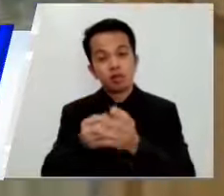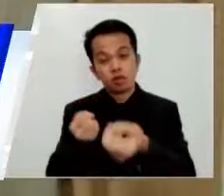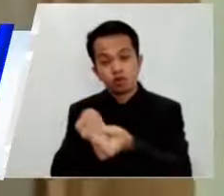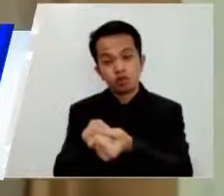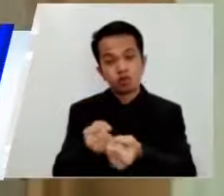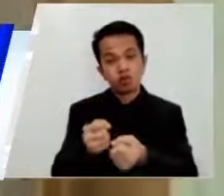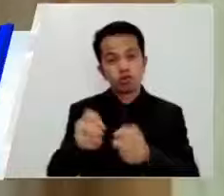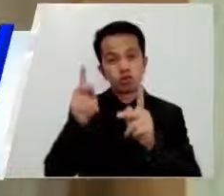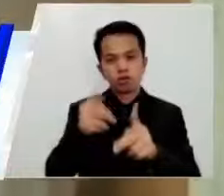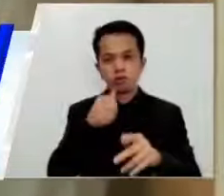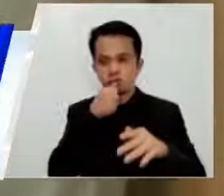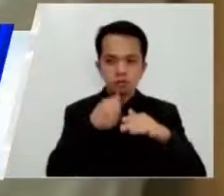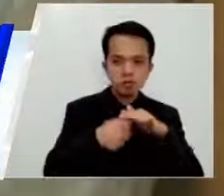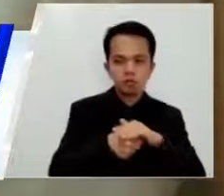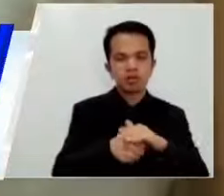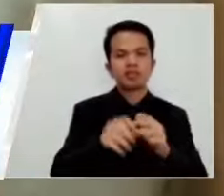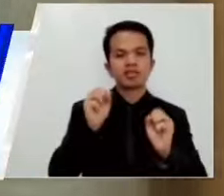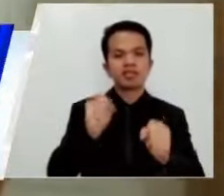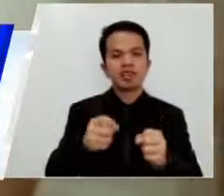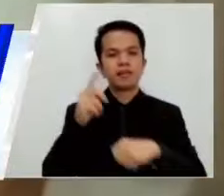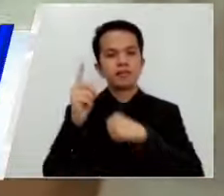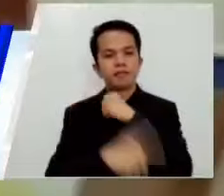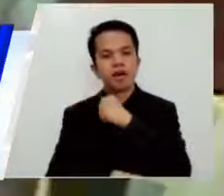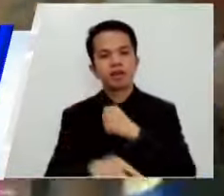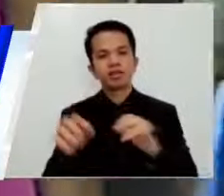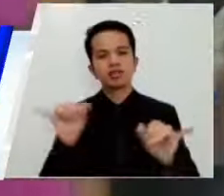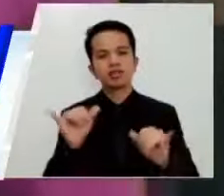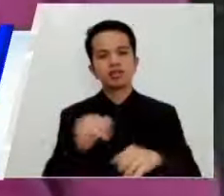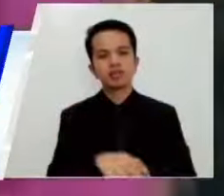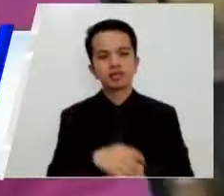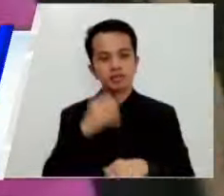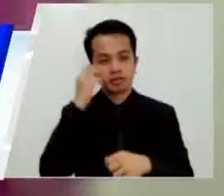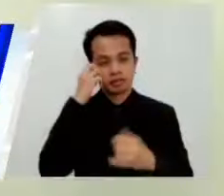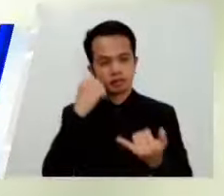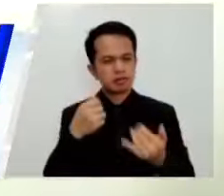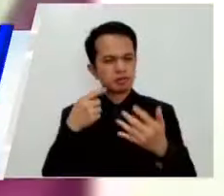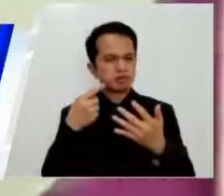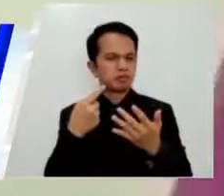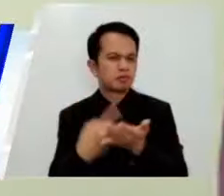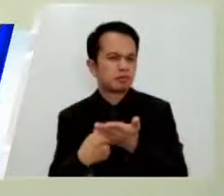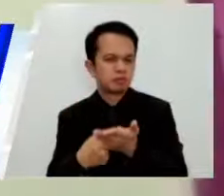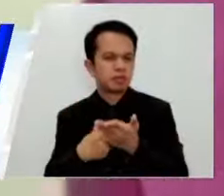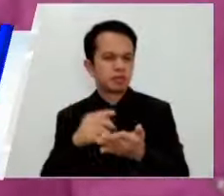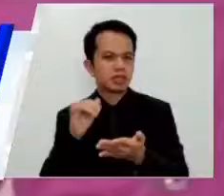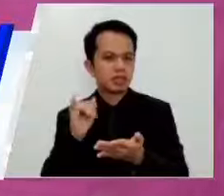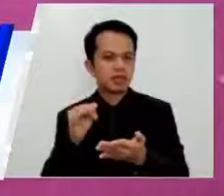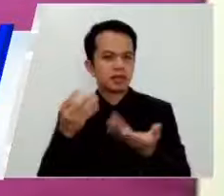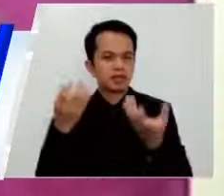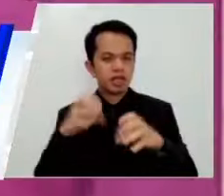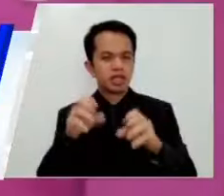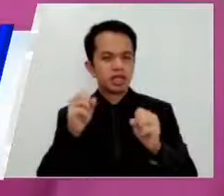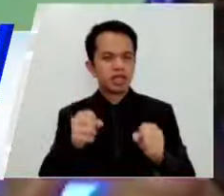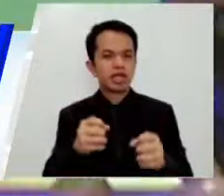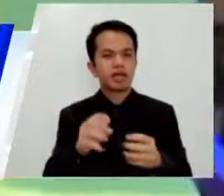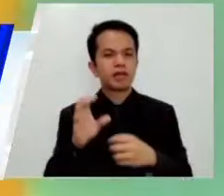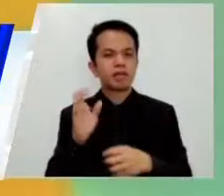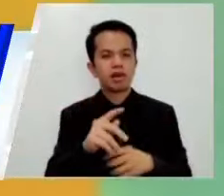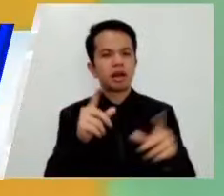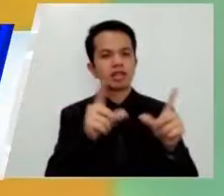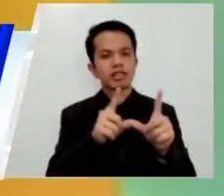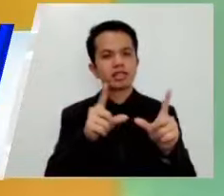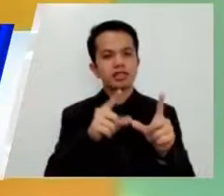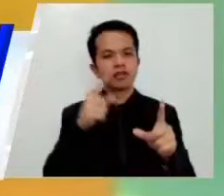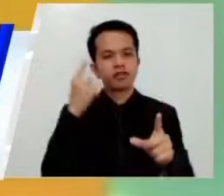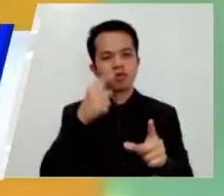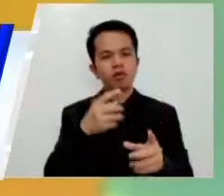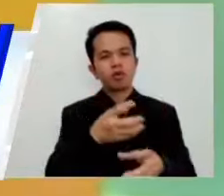kriminal. Pag-uusapan din kung ang mga kaso ni Kibuloy ay pwedeng maging basehan para bawiin ang kanyang lisensyang magmay-ari